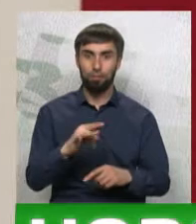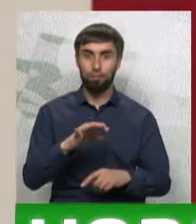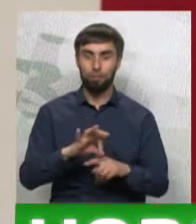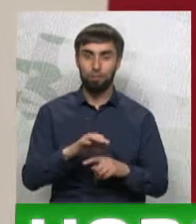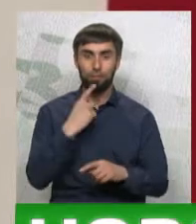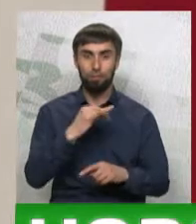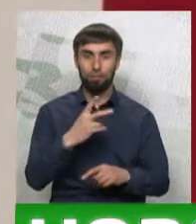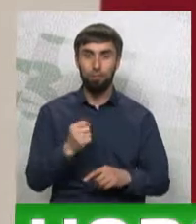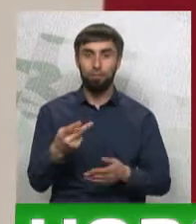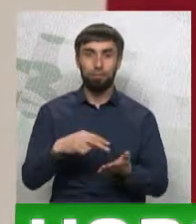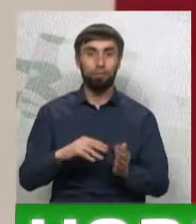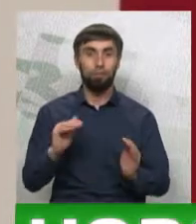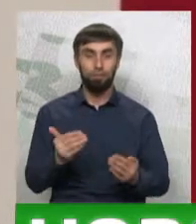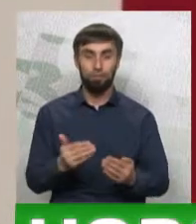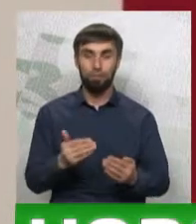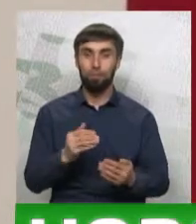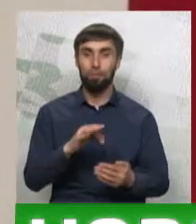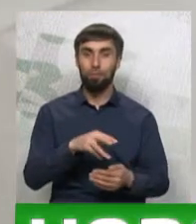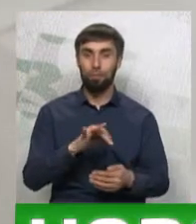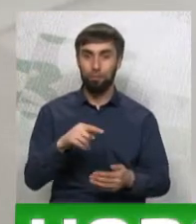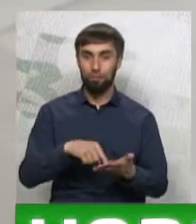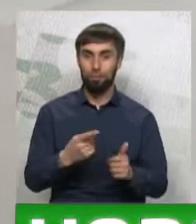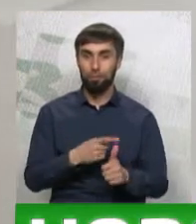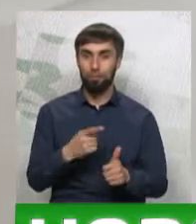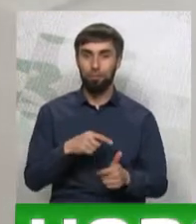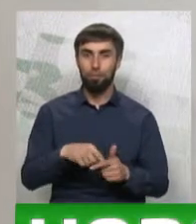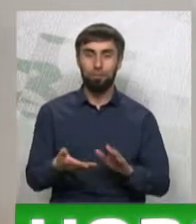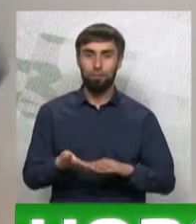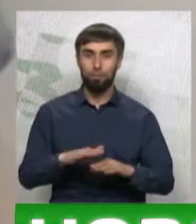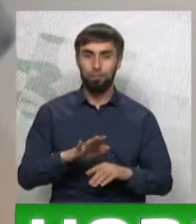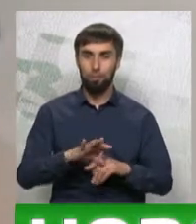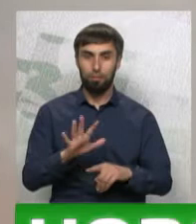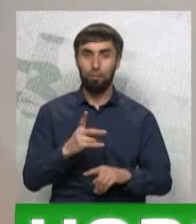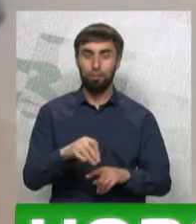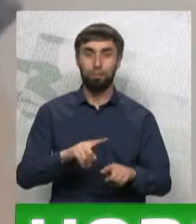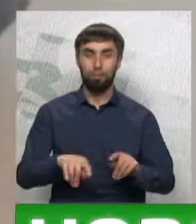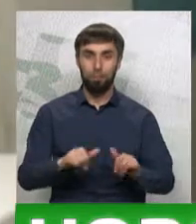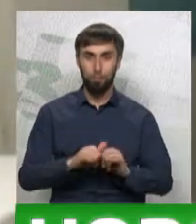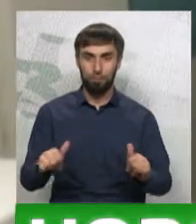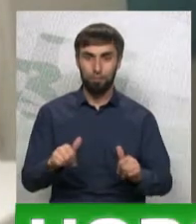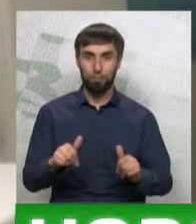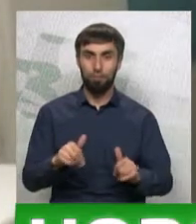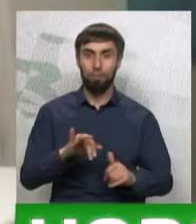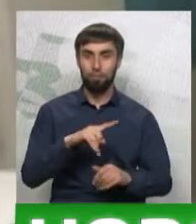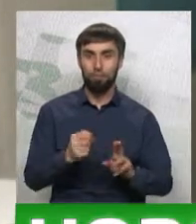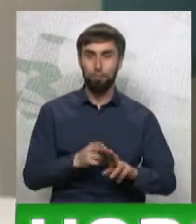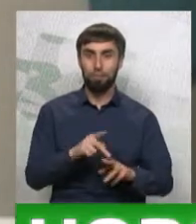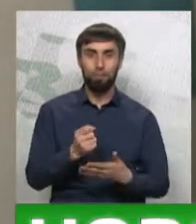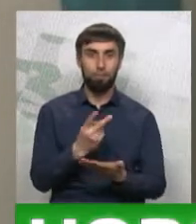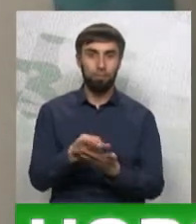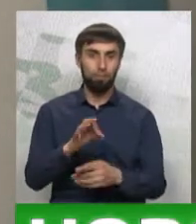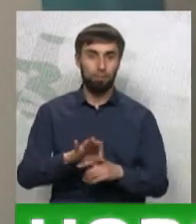красной зоне стало меньше омикрон новый штамм которым несколько раз быстрее распространяется и вместе с тем его симптомы легче